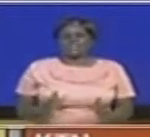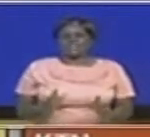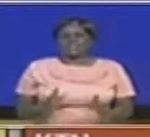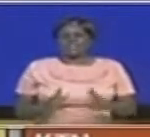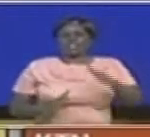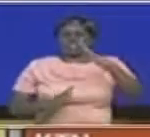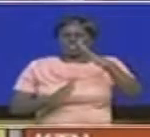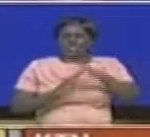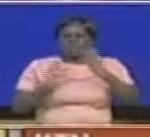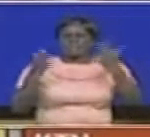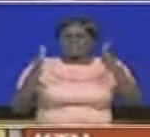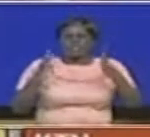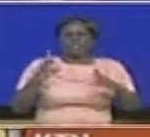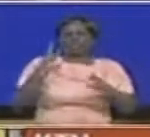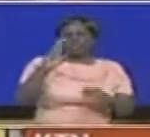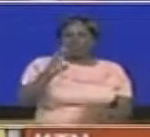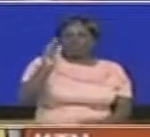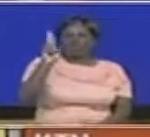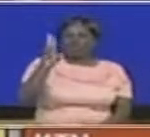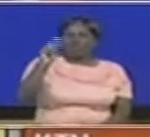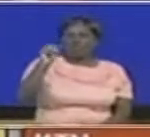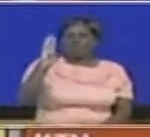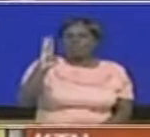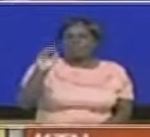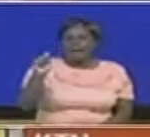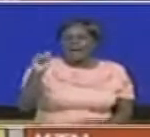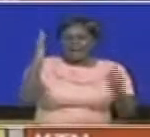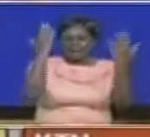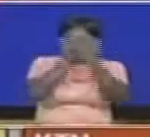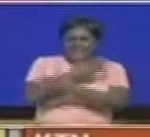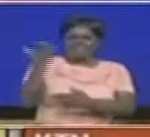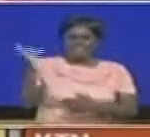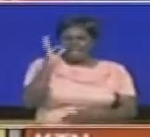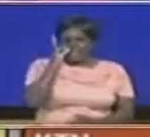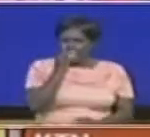Night. Hii ndio mara ya kwanza kwa Radio Maisha kuandaa Rumba Night mkoa wa Kati.